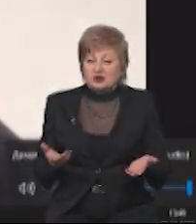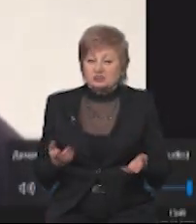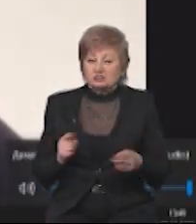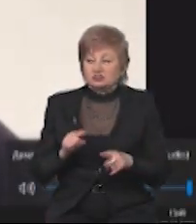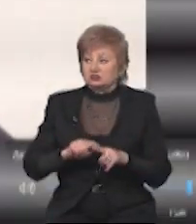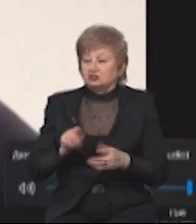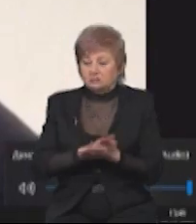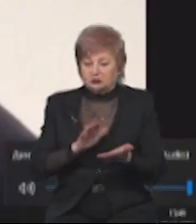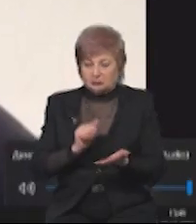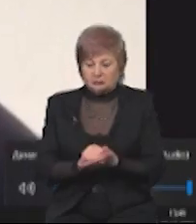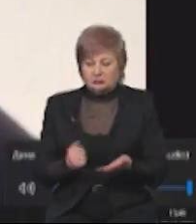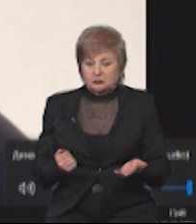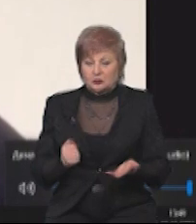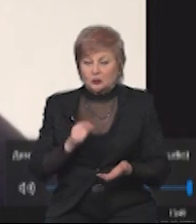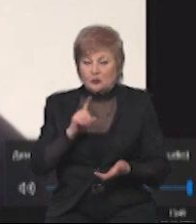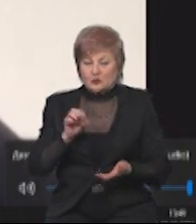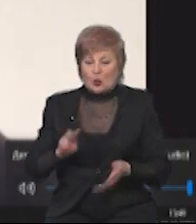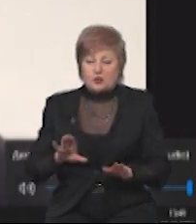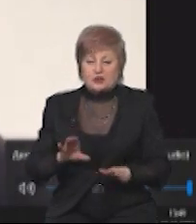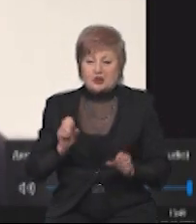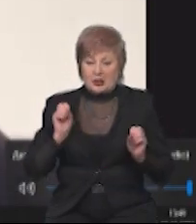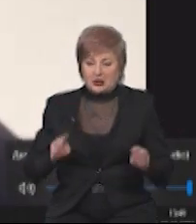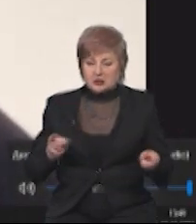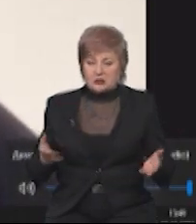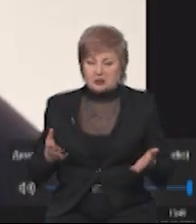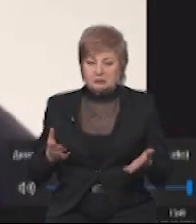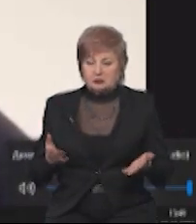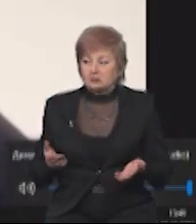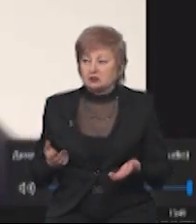находится в зоне риска. Практически по всей Украине